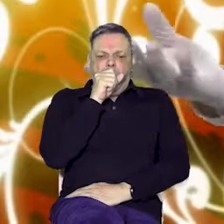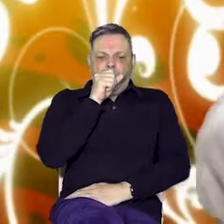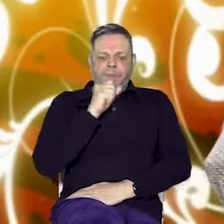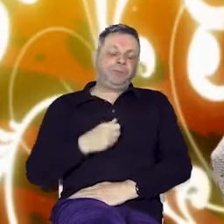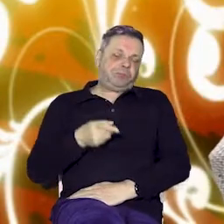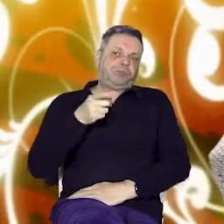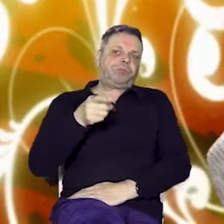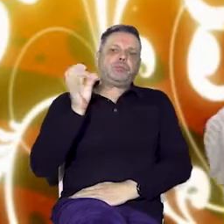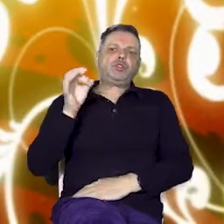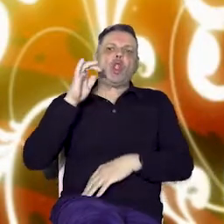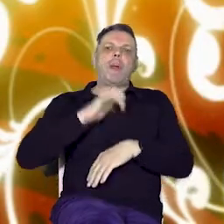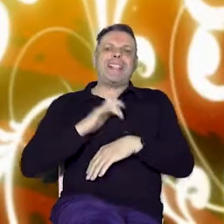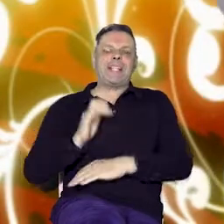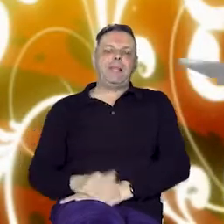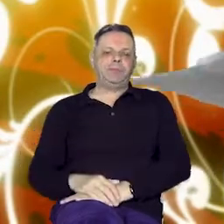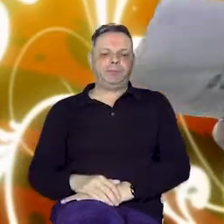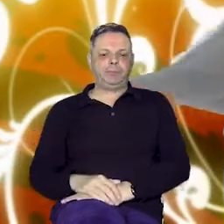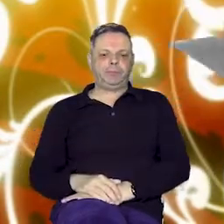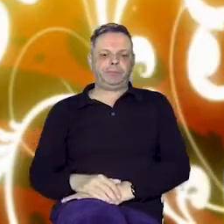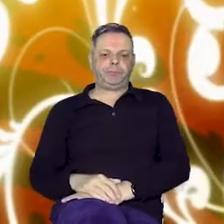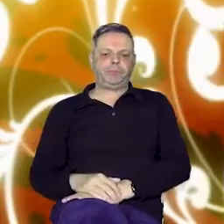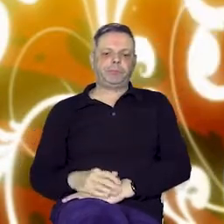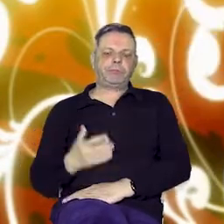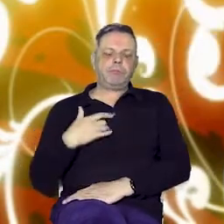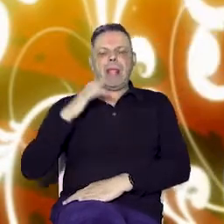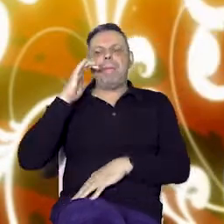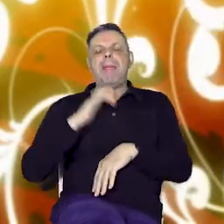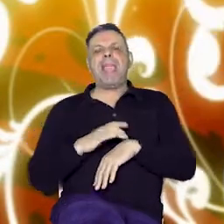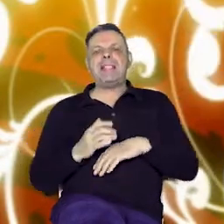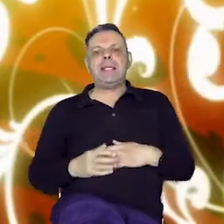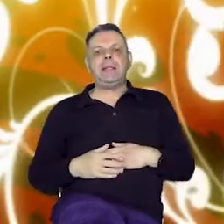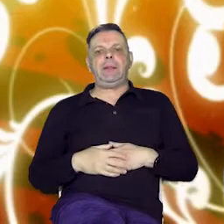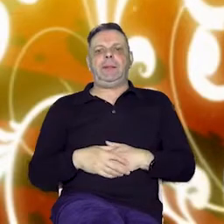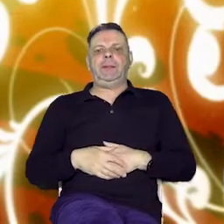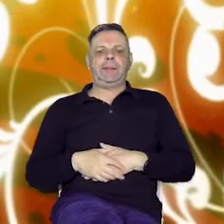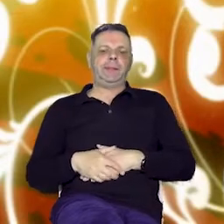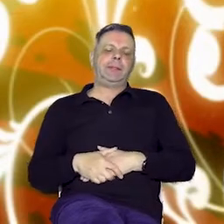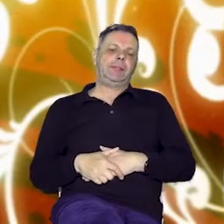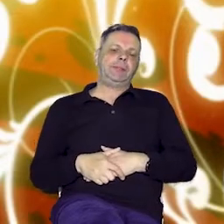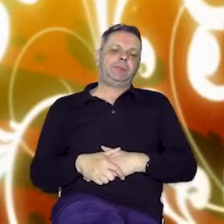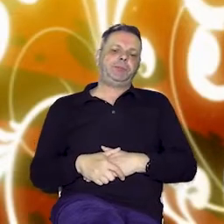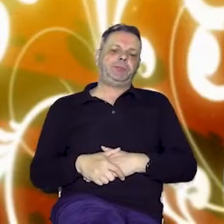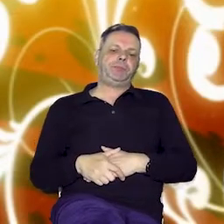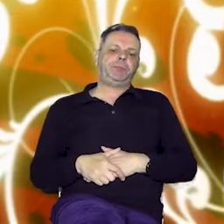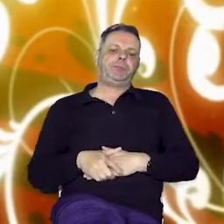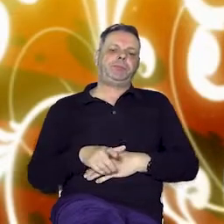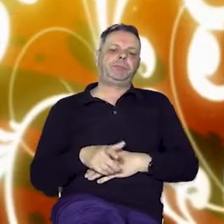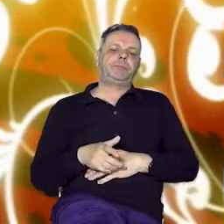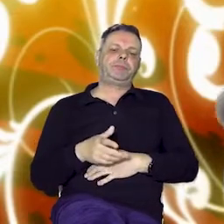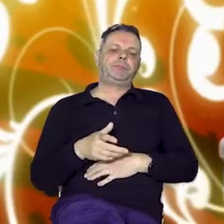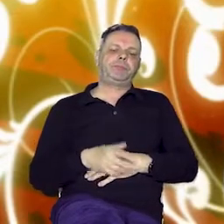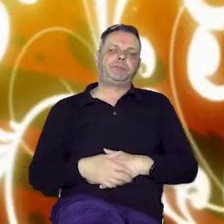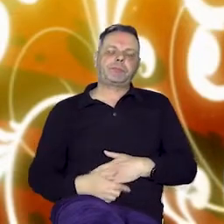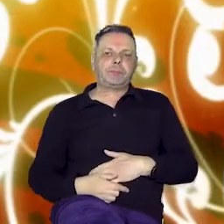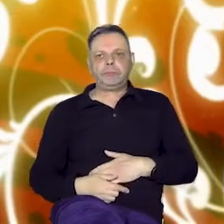Nas cilj. Zapravo, meni je cilj, drage gledateljice, moje drage gledateljice, da vi budete što dulje zdrave.